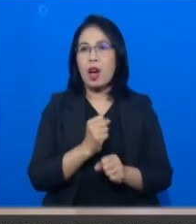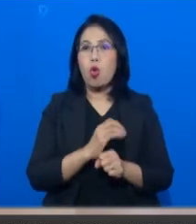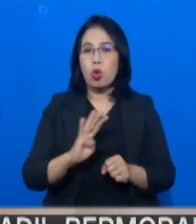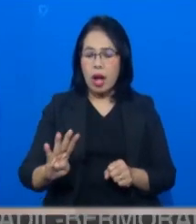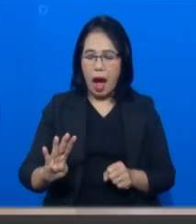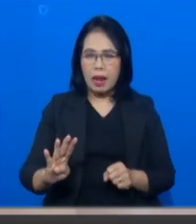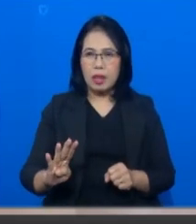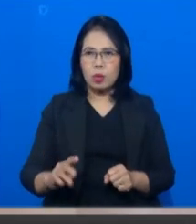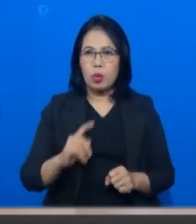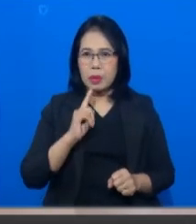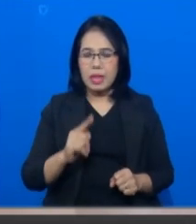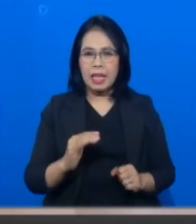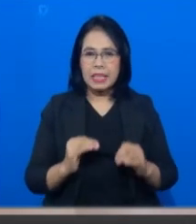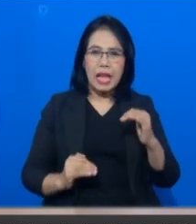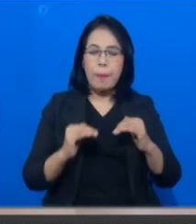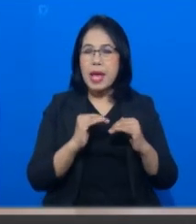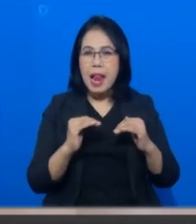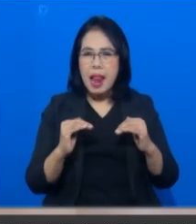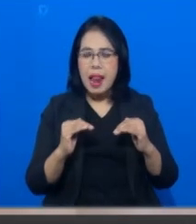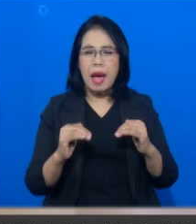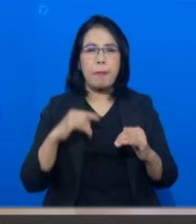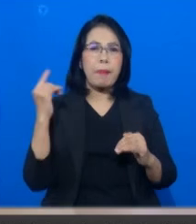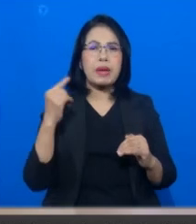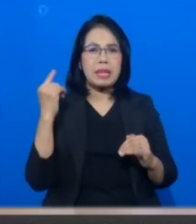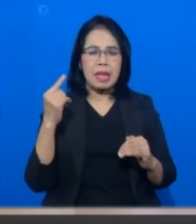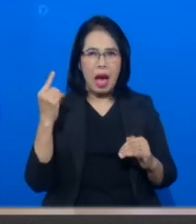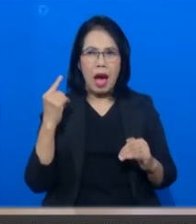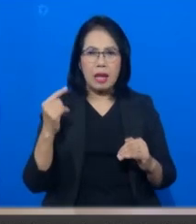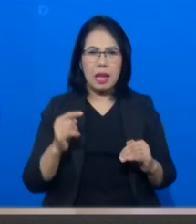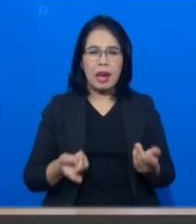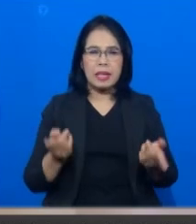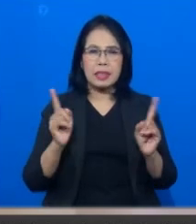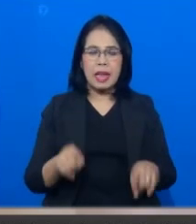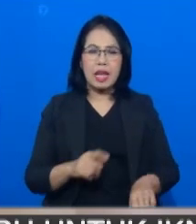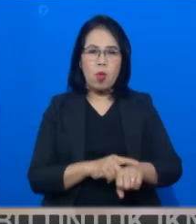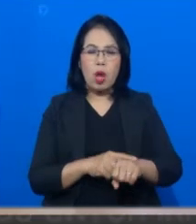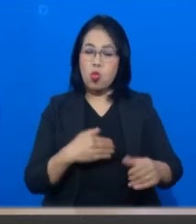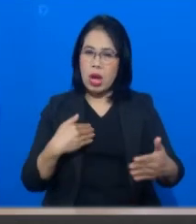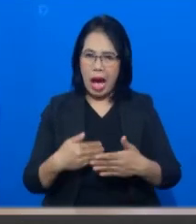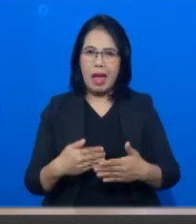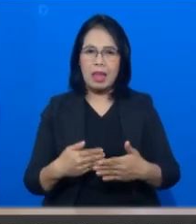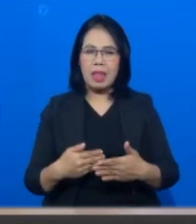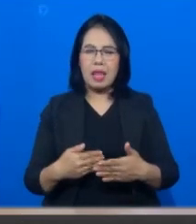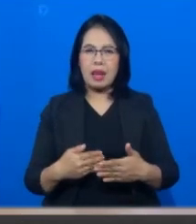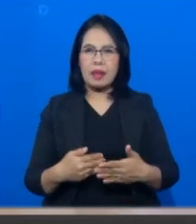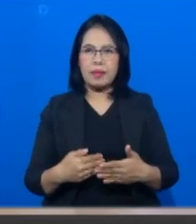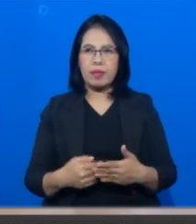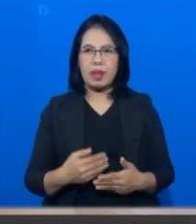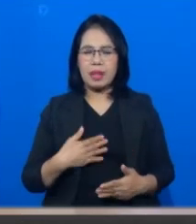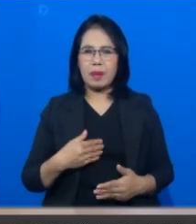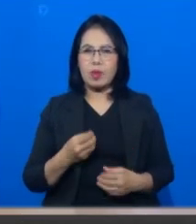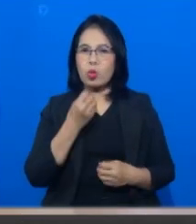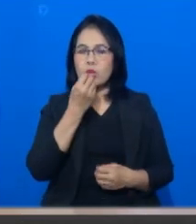memastikan stabilitas transisi pemerintahan yang akan terjadi dalam waktu dekat, maka dengan